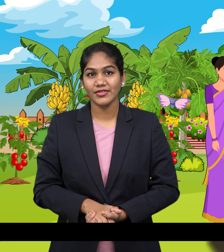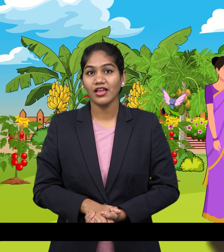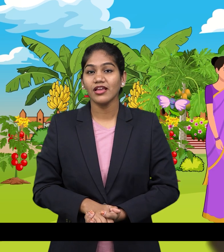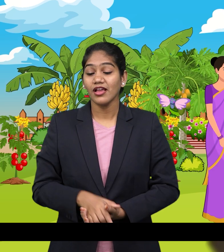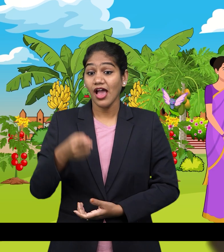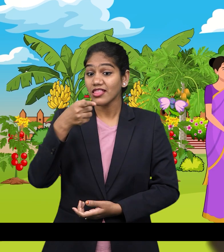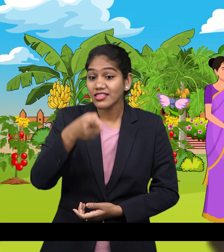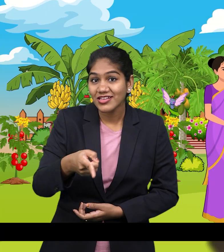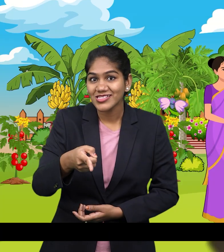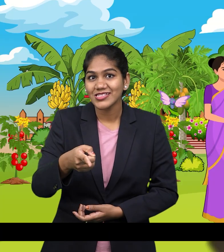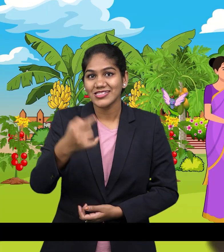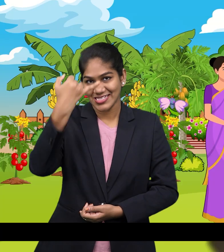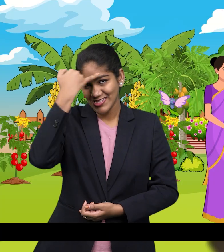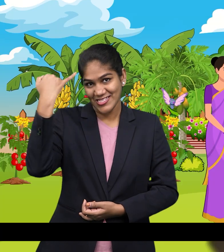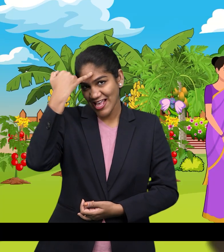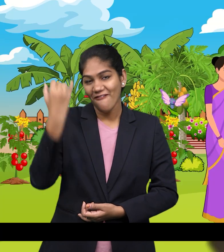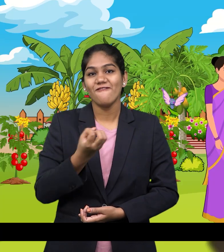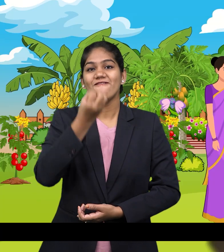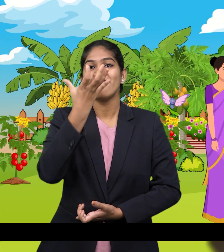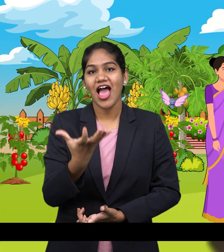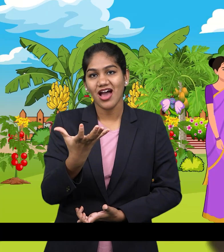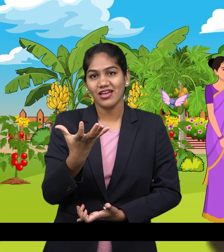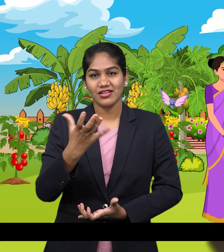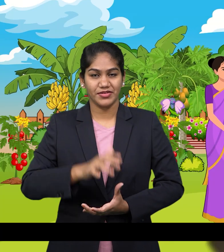यह है सूरजमुखी,